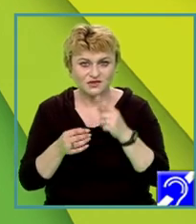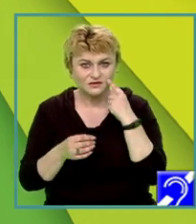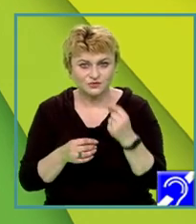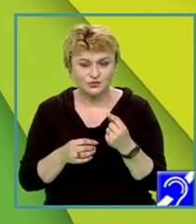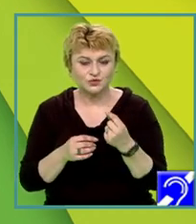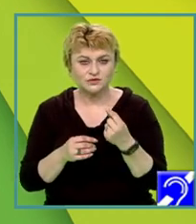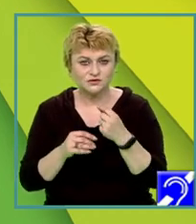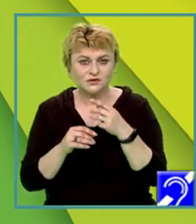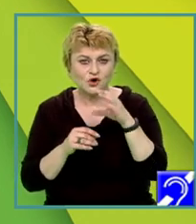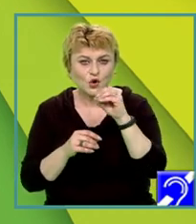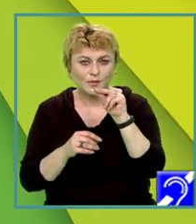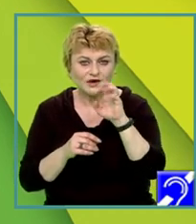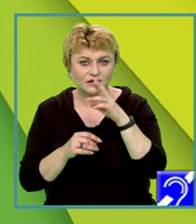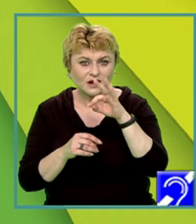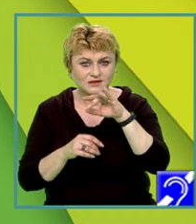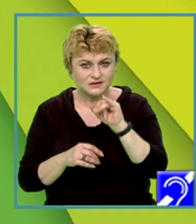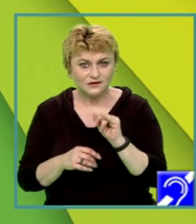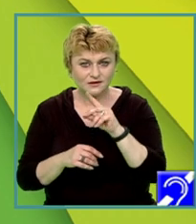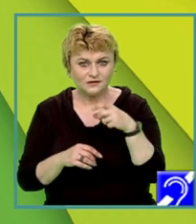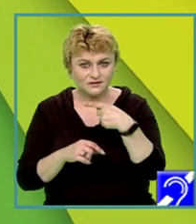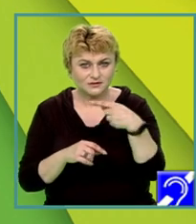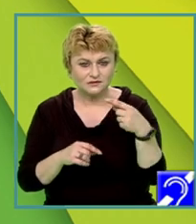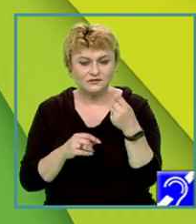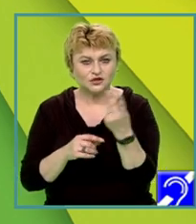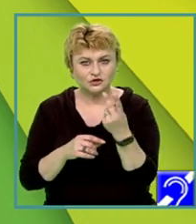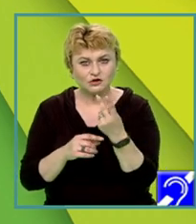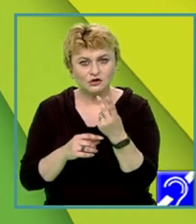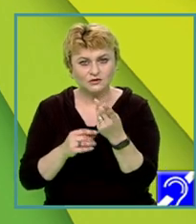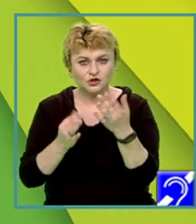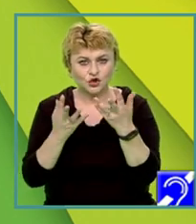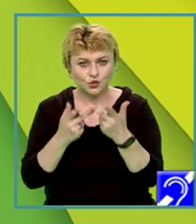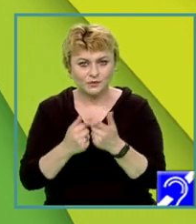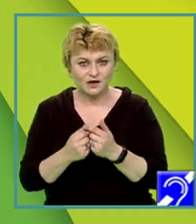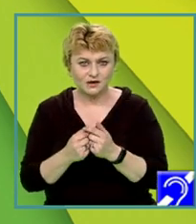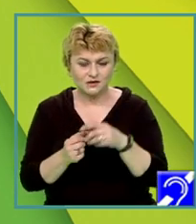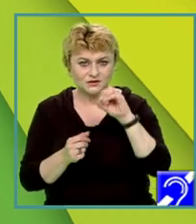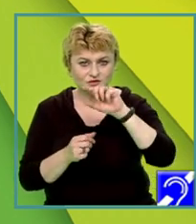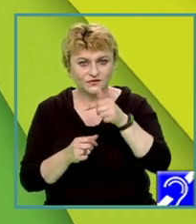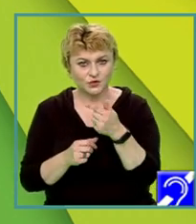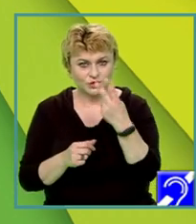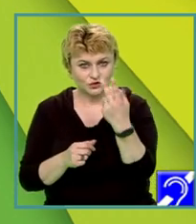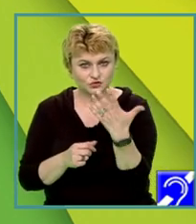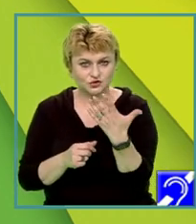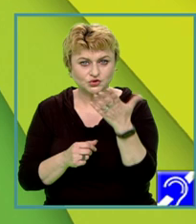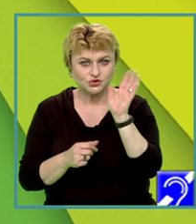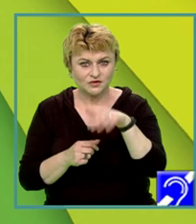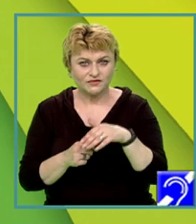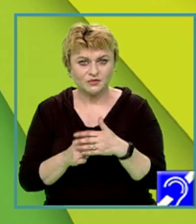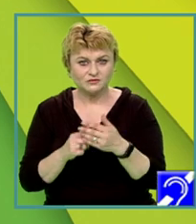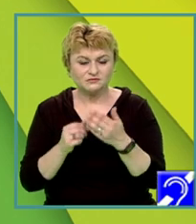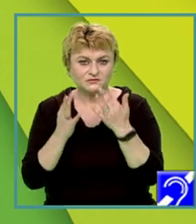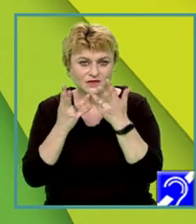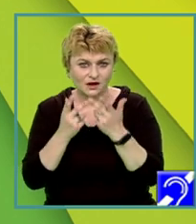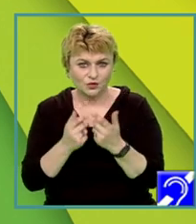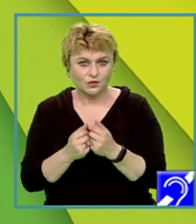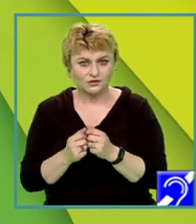operației de scădere dintre cele două numere 3 supra 2 minus 0,25 avem noi de calculat